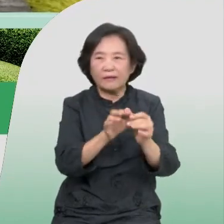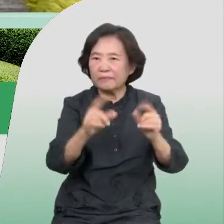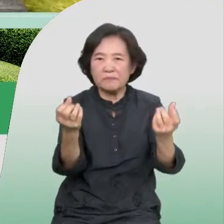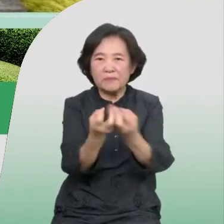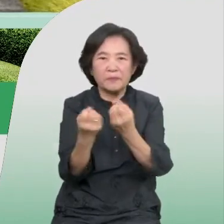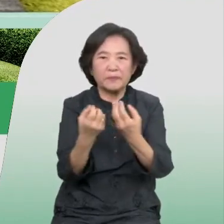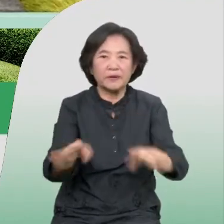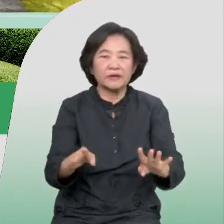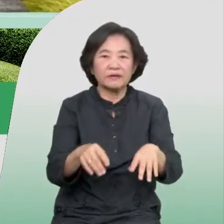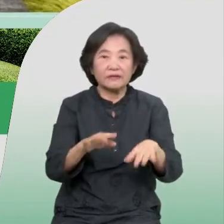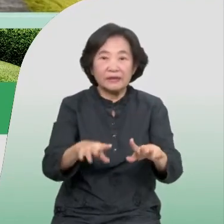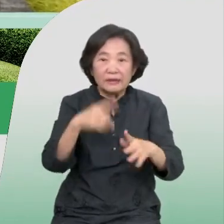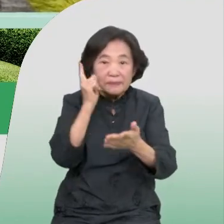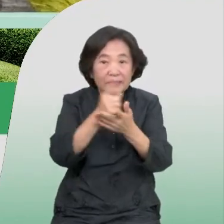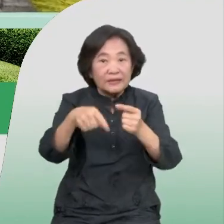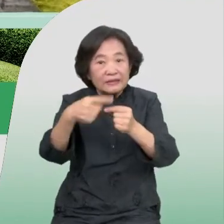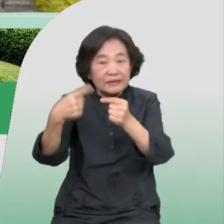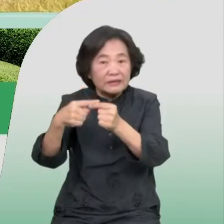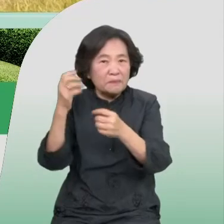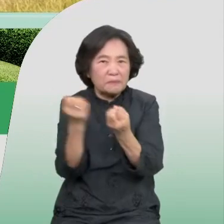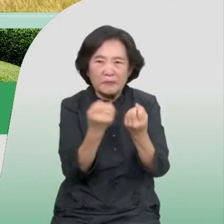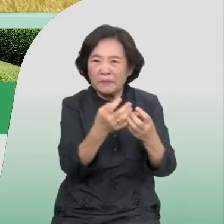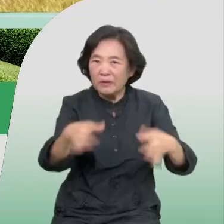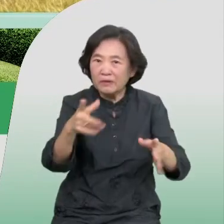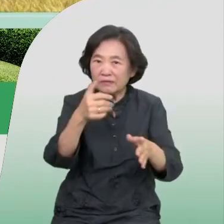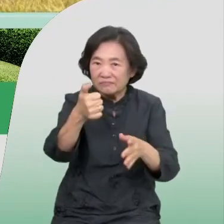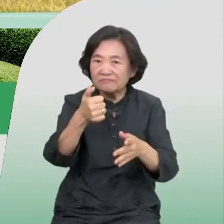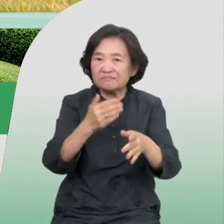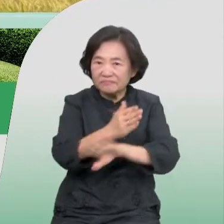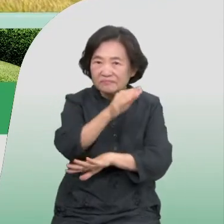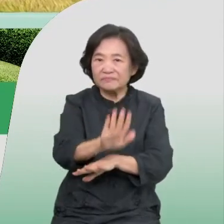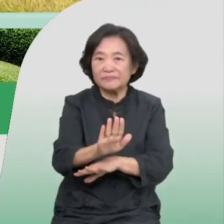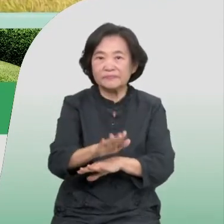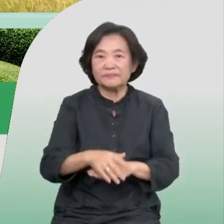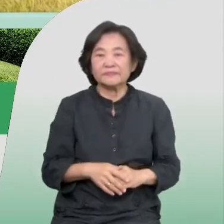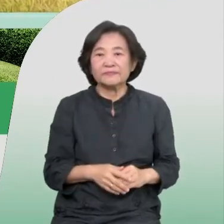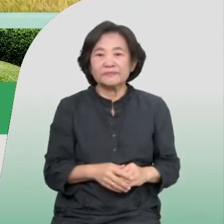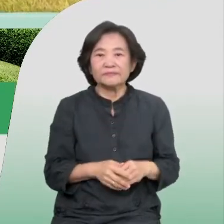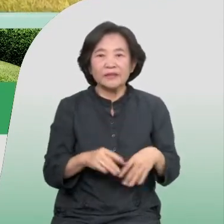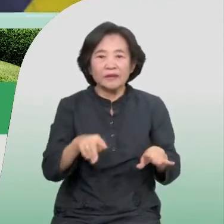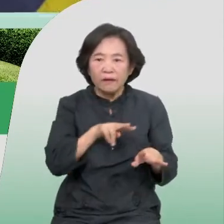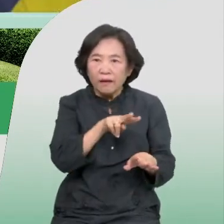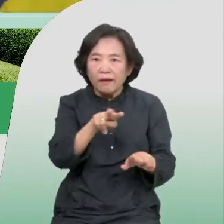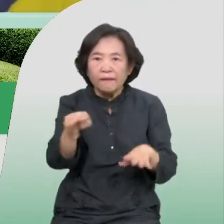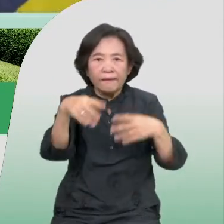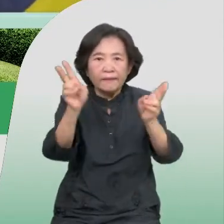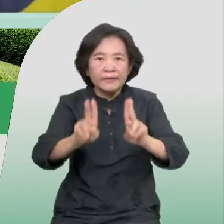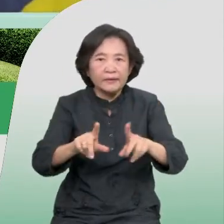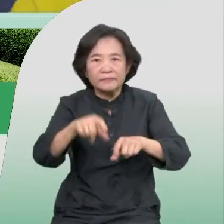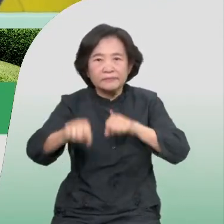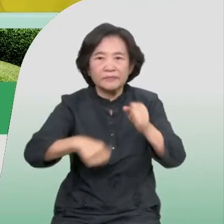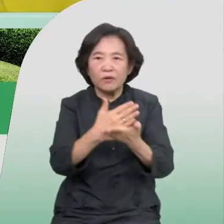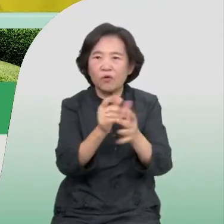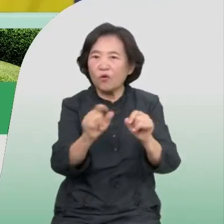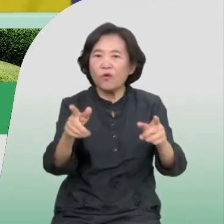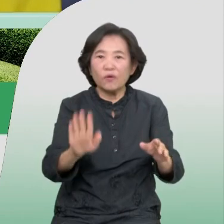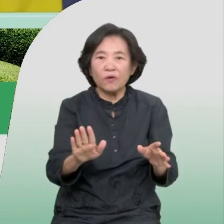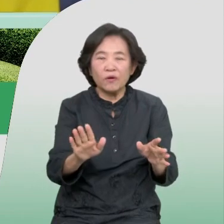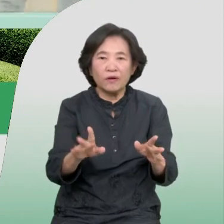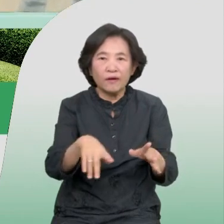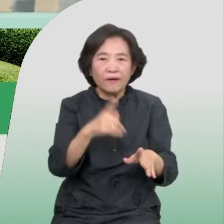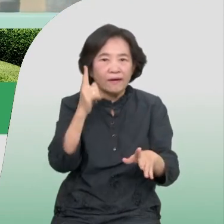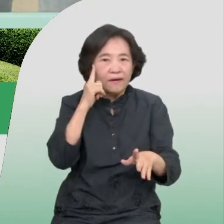出现众多的问题。当年行卡就超过50件的交通事故。不过，仅仅市面街天通车款